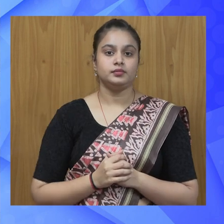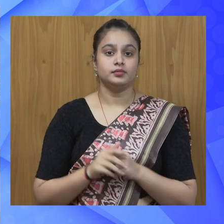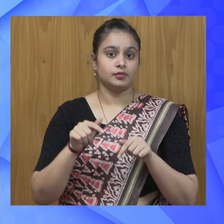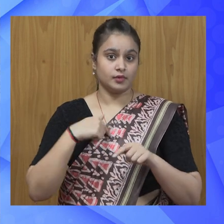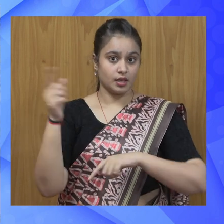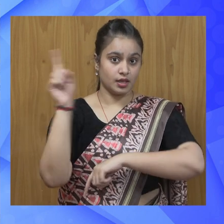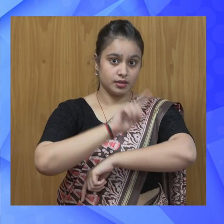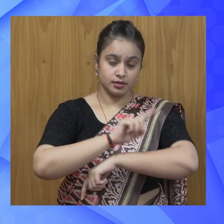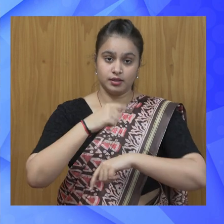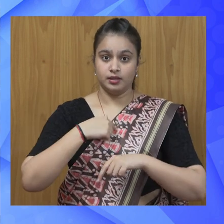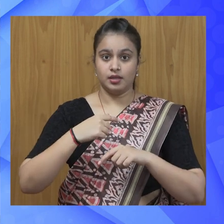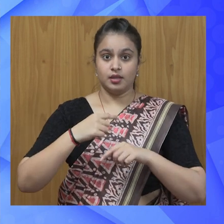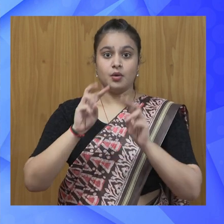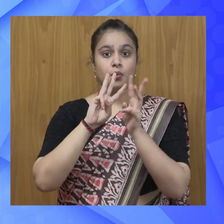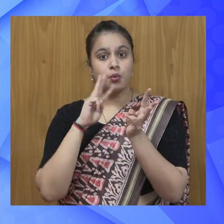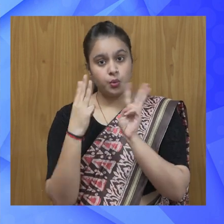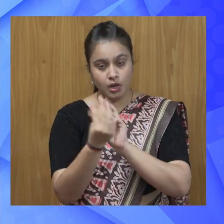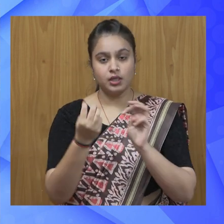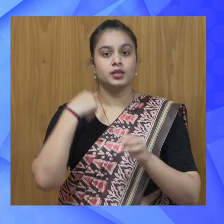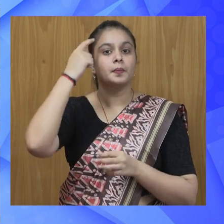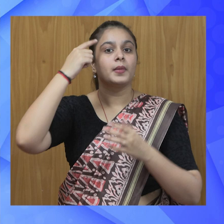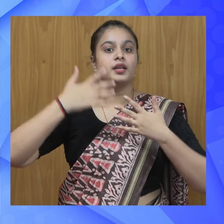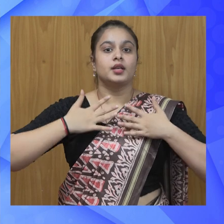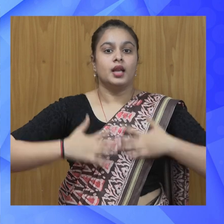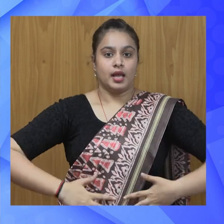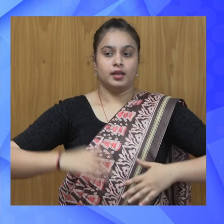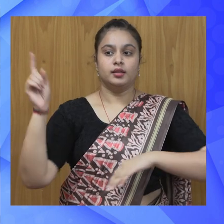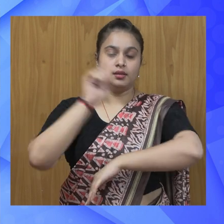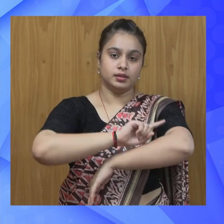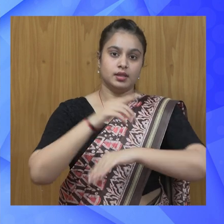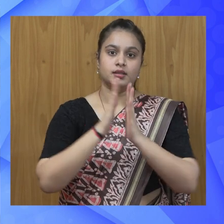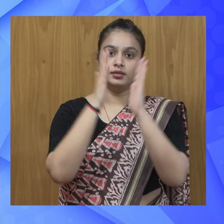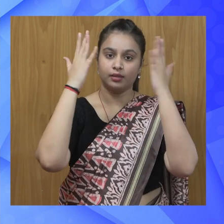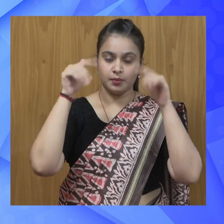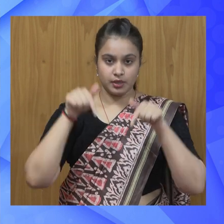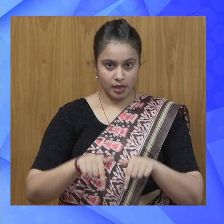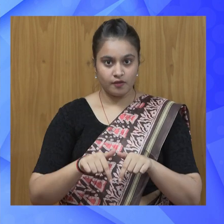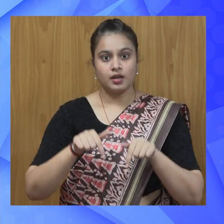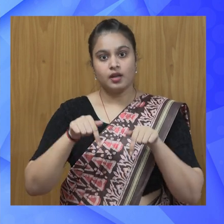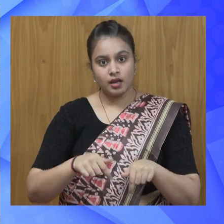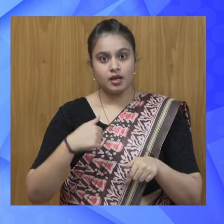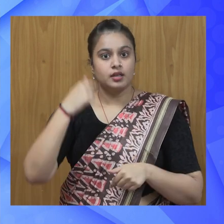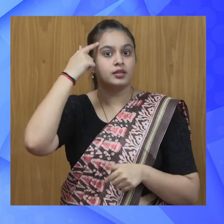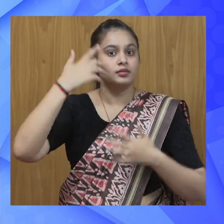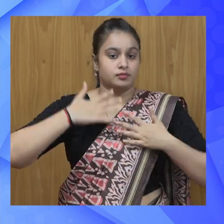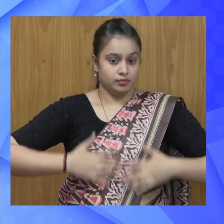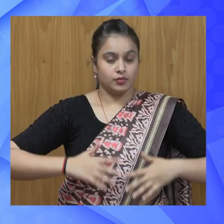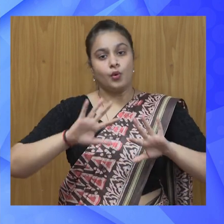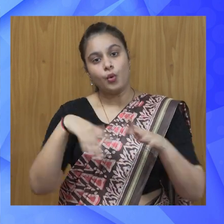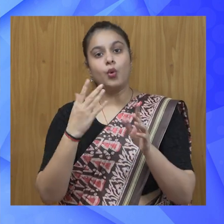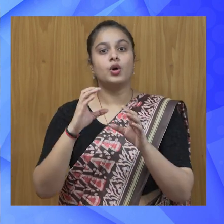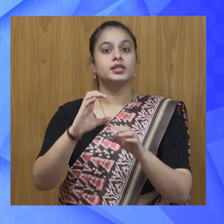din Vishwa Bhar mein World Mental Health Day ke taur pe manaya ja raha hai. और इसी दिन मानसिक स्वास्थ्य और साइबर सुरक्षा ये